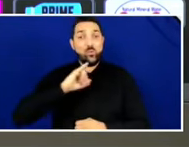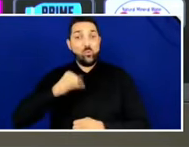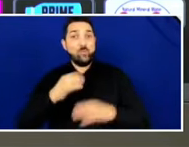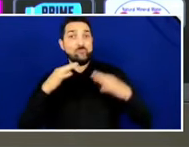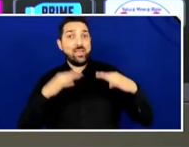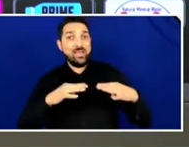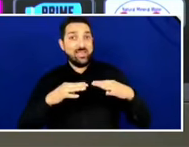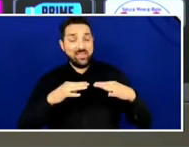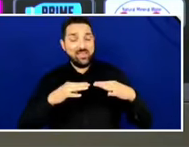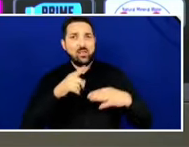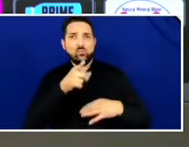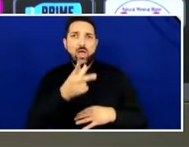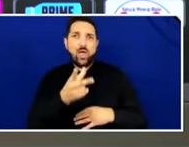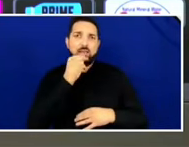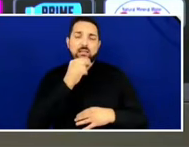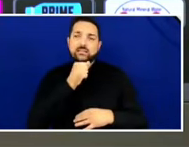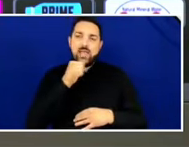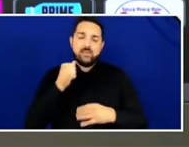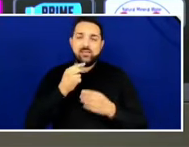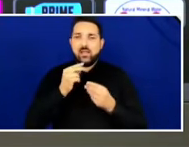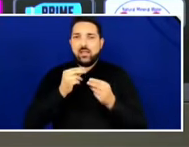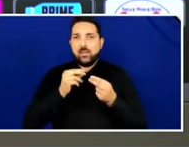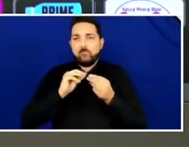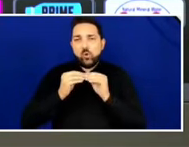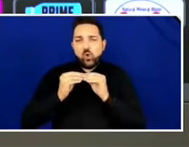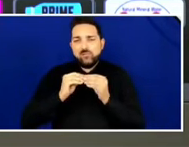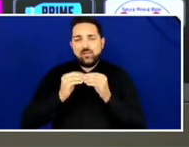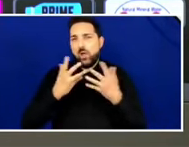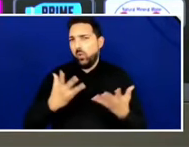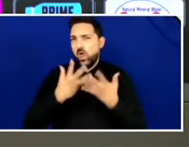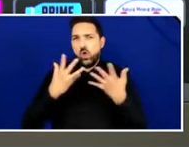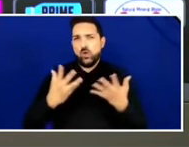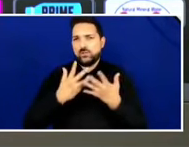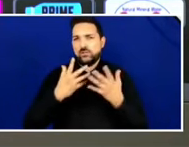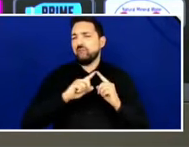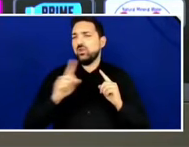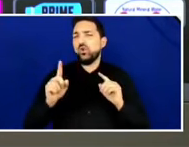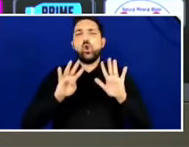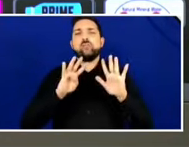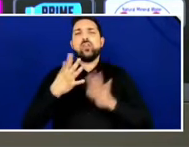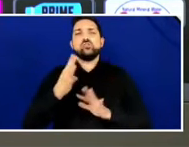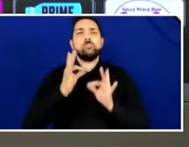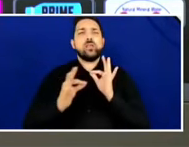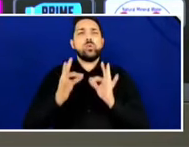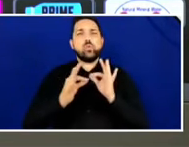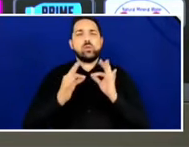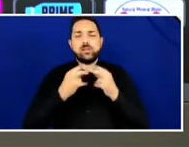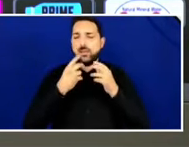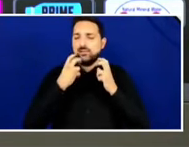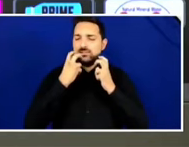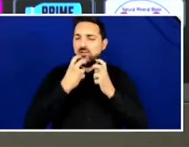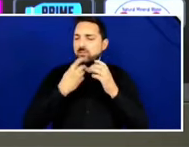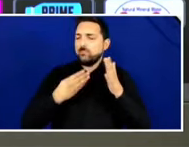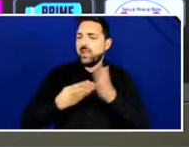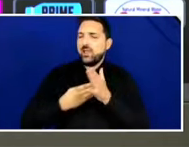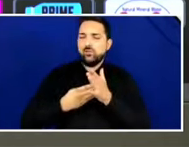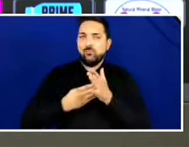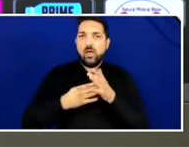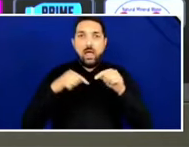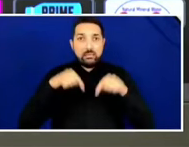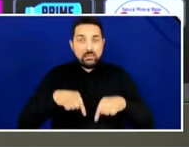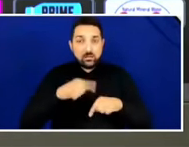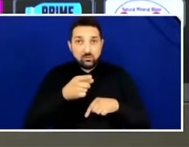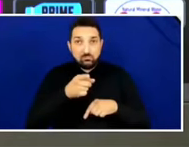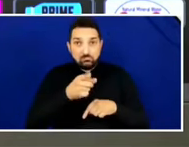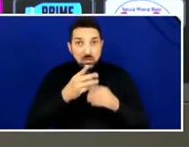mantenere lo stesso livello per 95 minuti Le chiedo a freddo Ora se ha trovato qualche soluzione magari per correggere questo